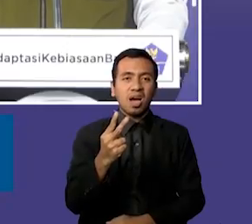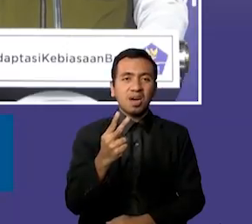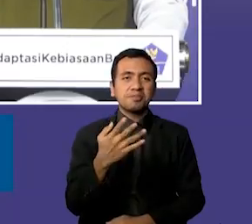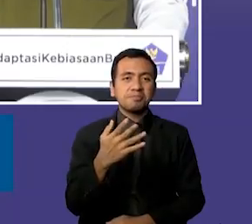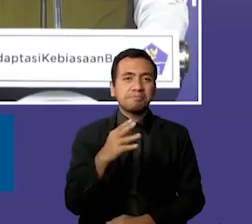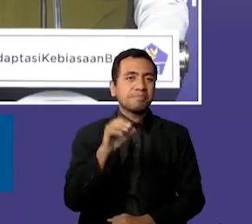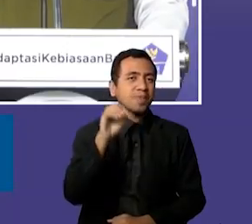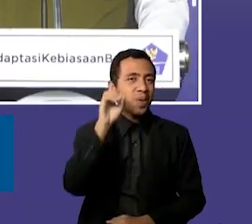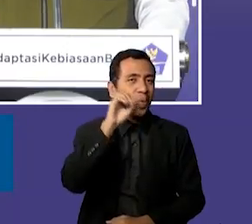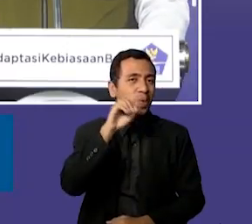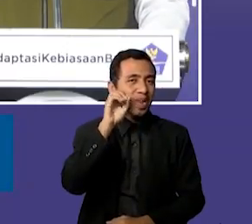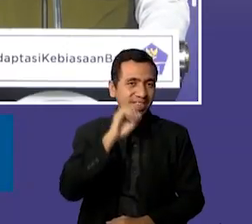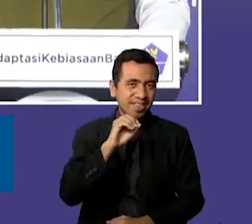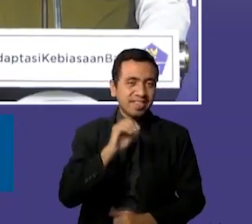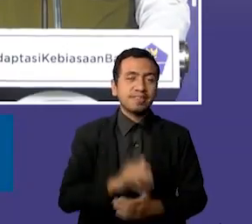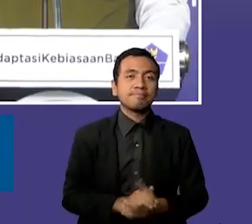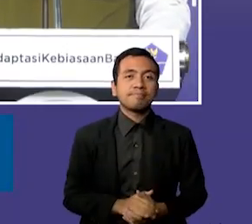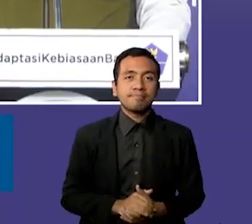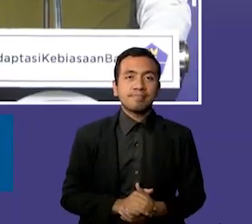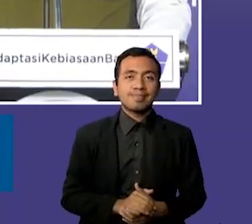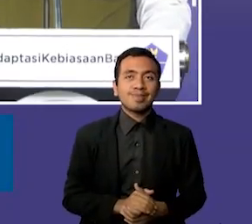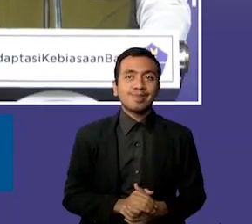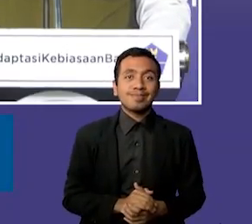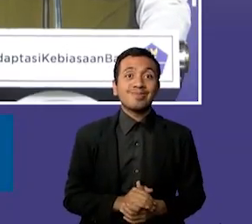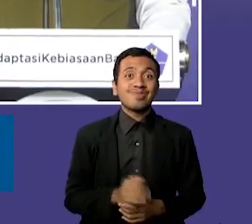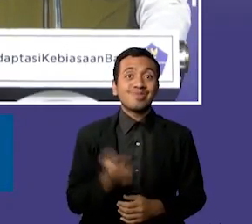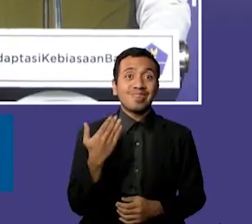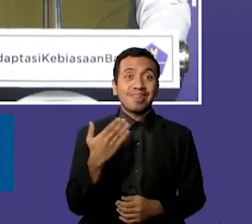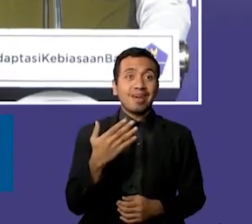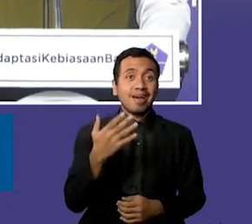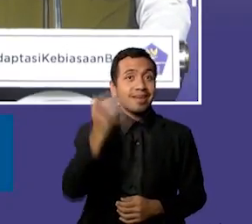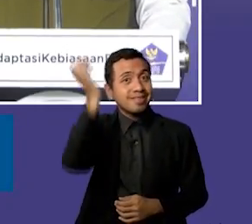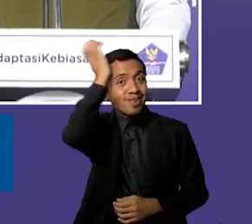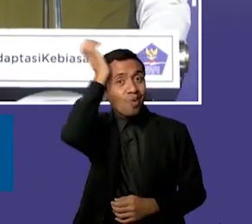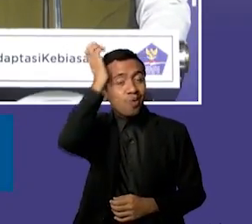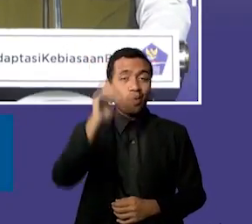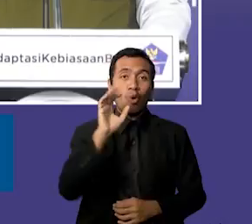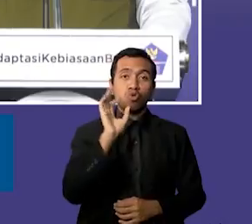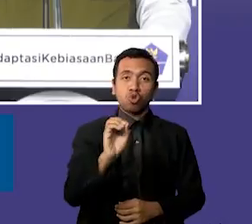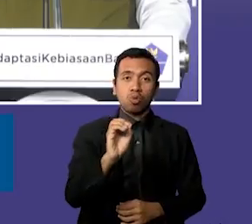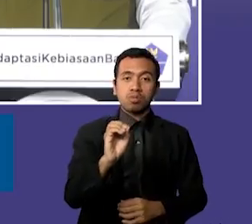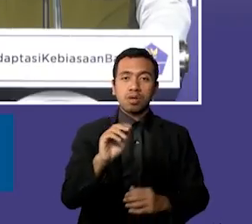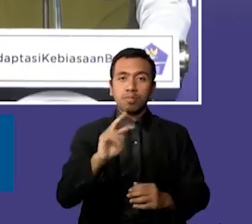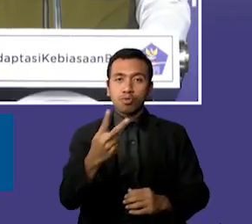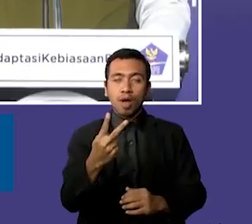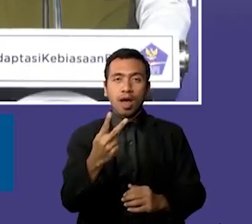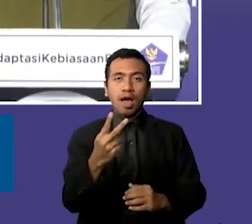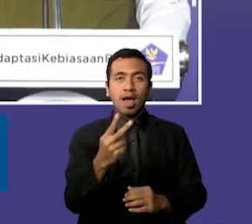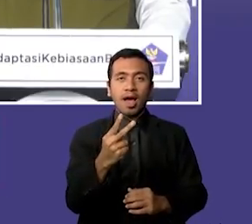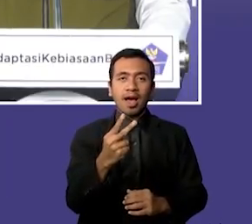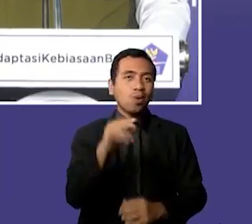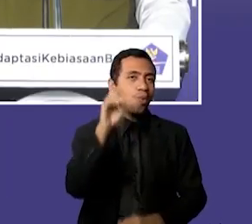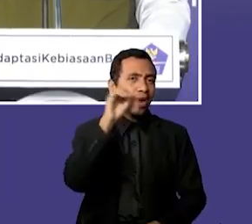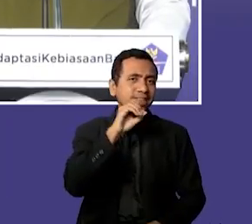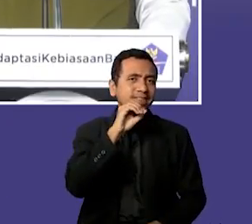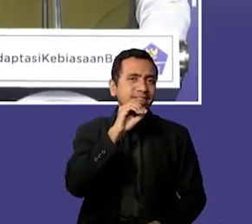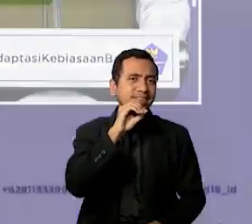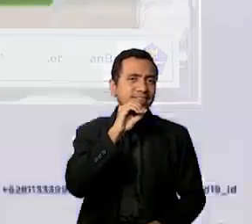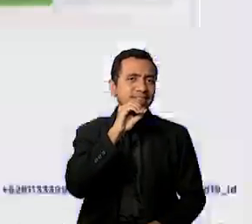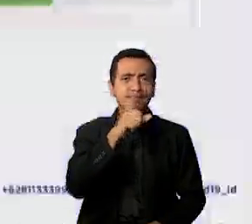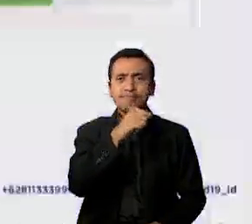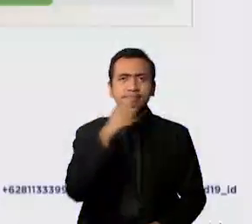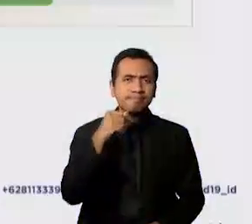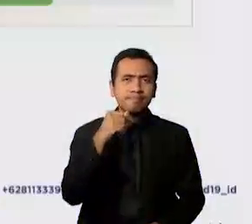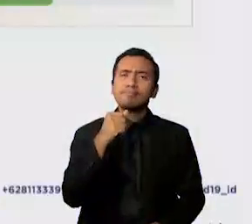kota, demikian pula yang tidak terdampak ada yang berubah menjadi risiko sedang, tinggi,